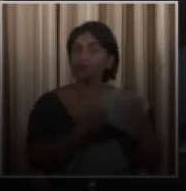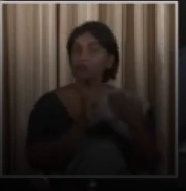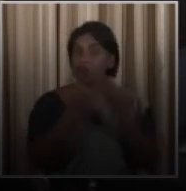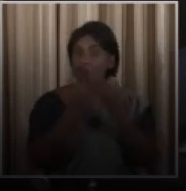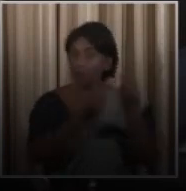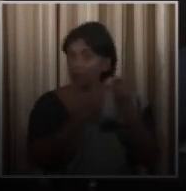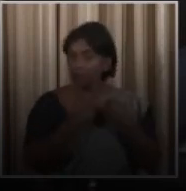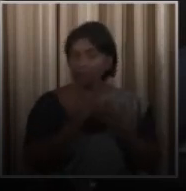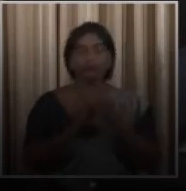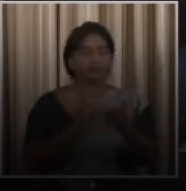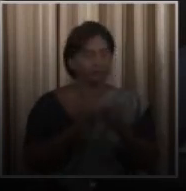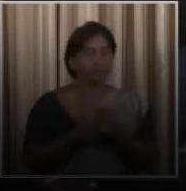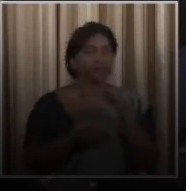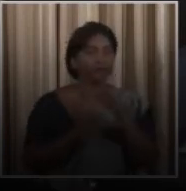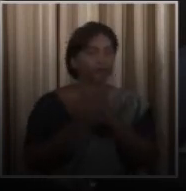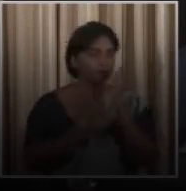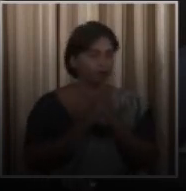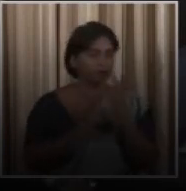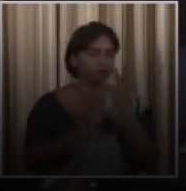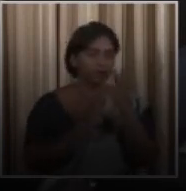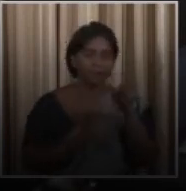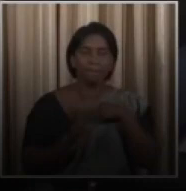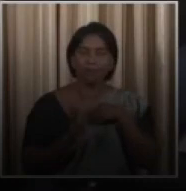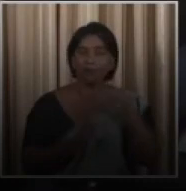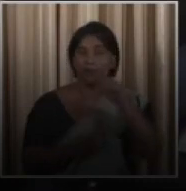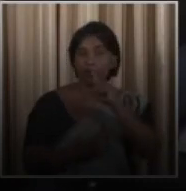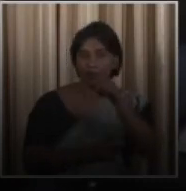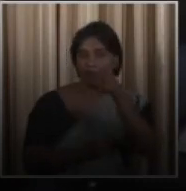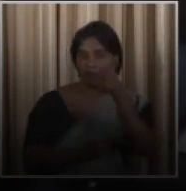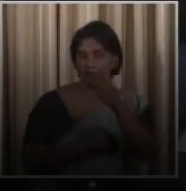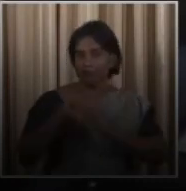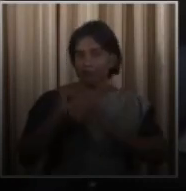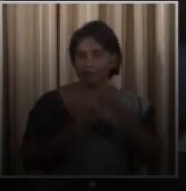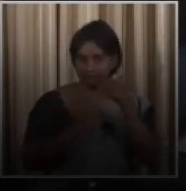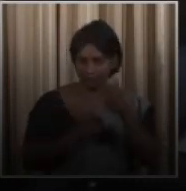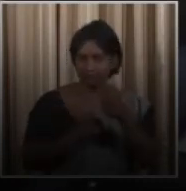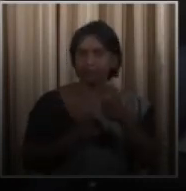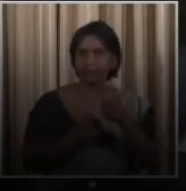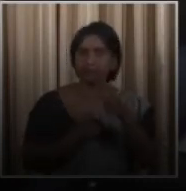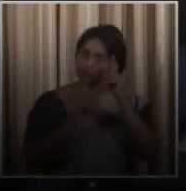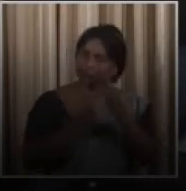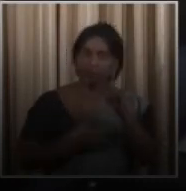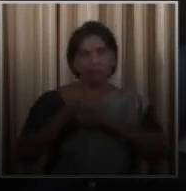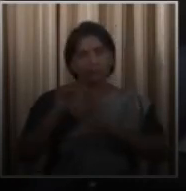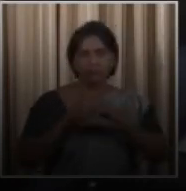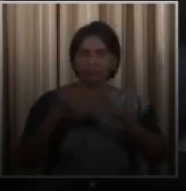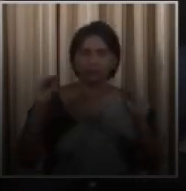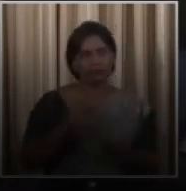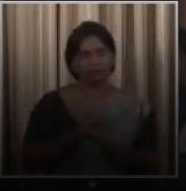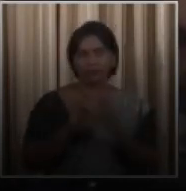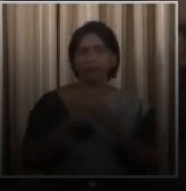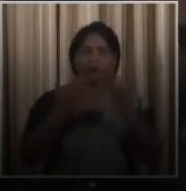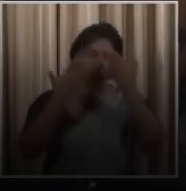උපදෙස් අනුව කටයුතු කරන්න. ඔය දෙකෙන් මම පිළිගන්නවා ඔබතුමා කියපු එක තමයි වඩාත් ප්‍රායෝගික. හරි, අපි ඒකත් සාකච්ඡා කරමු. ඒකයි මම කිව්වේ